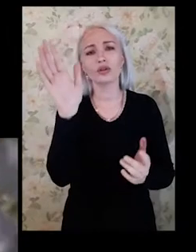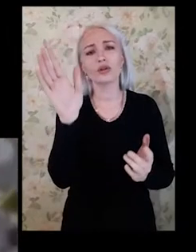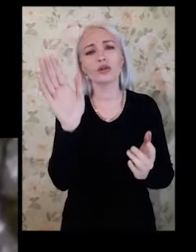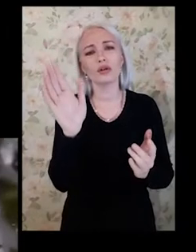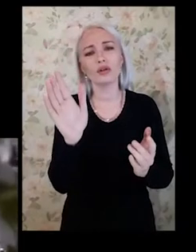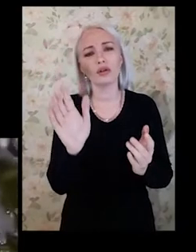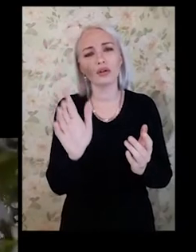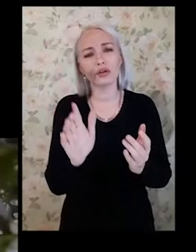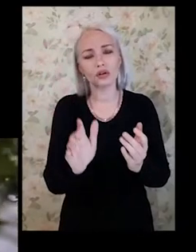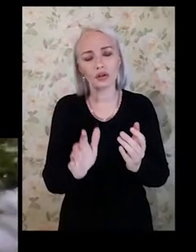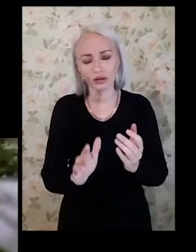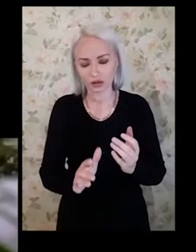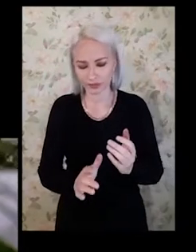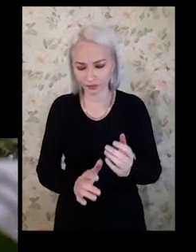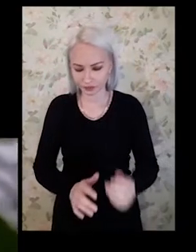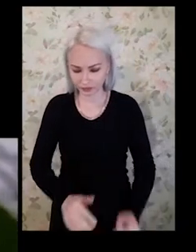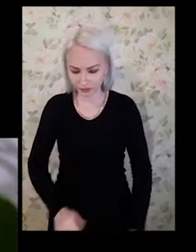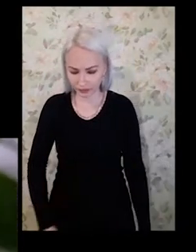пришло.